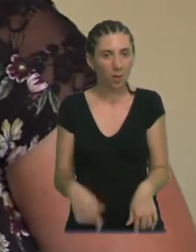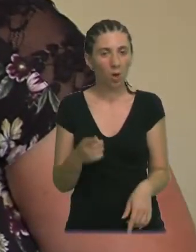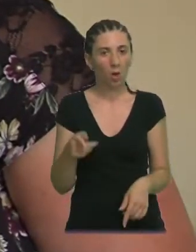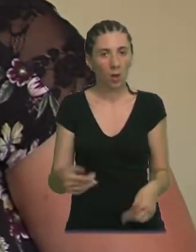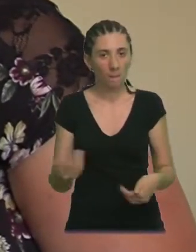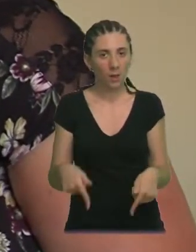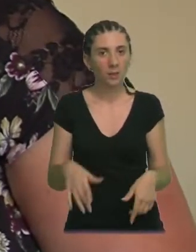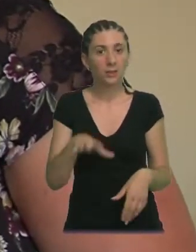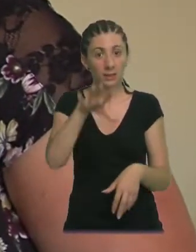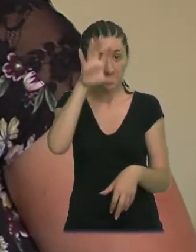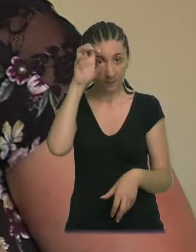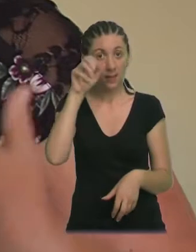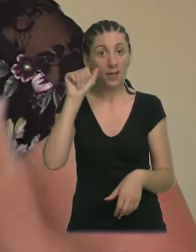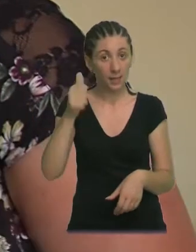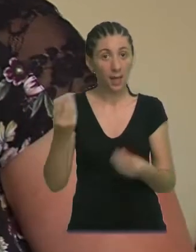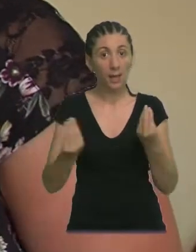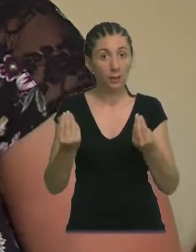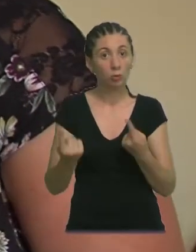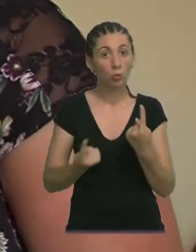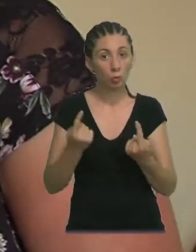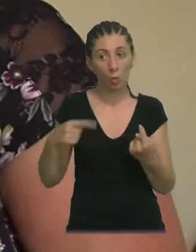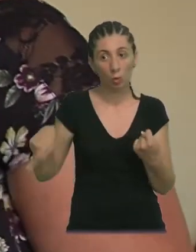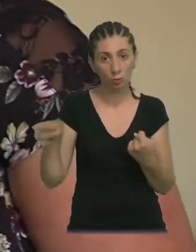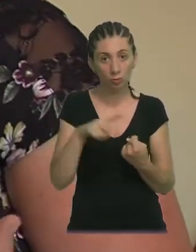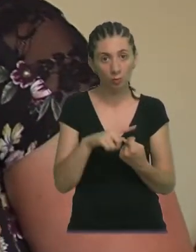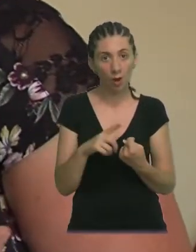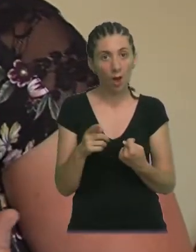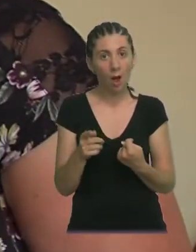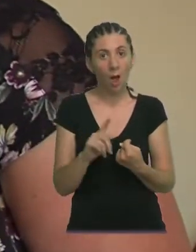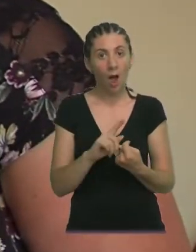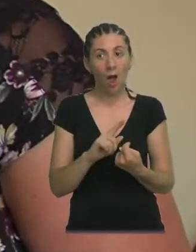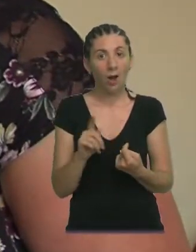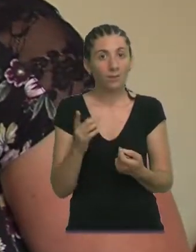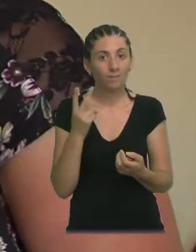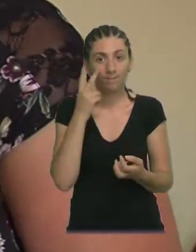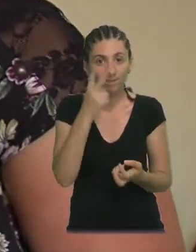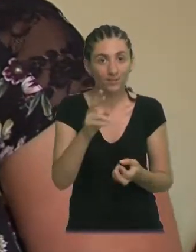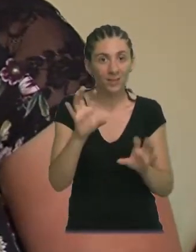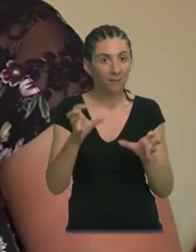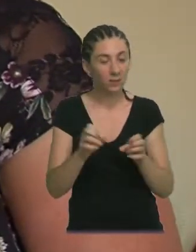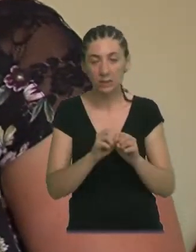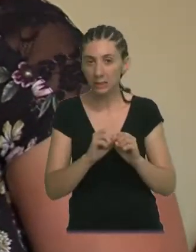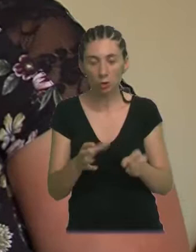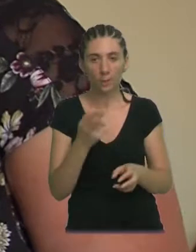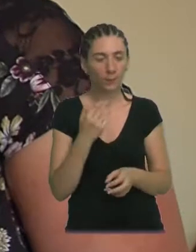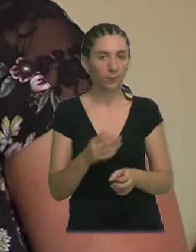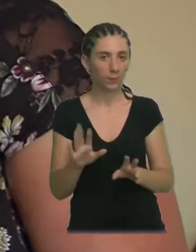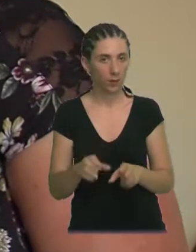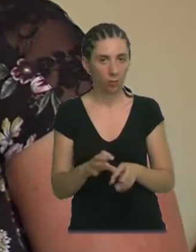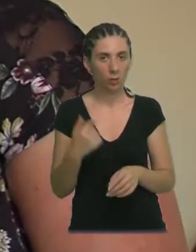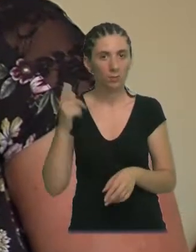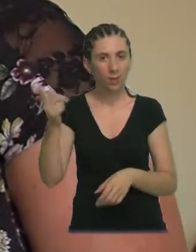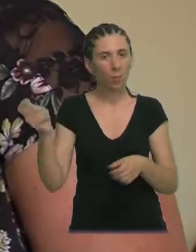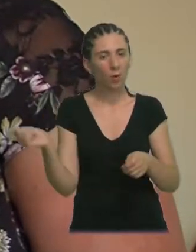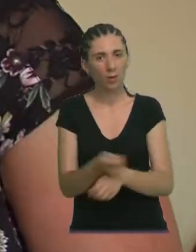krilu, da je ona shvatila da se nešto dešava oko nje, ali nikako da ona i u tu televiziju pogleda i ništa. Ja sam